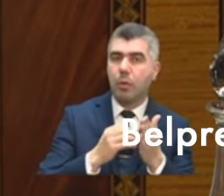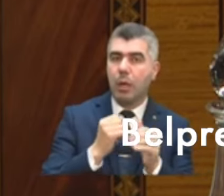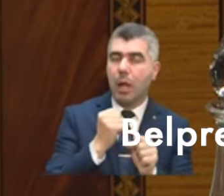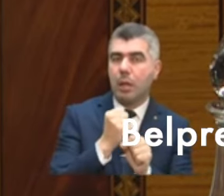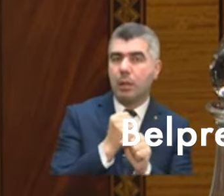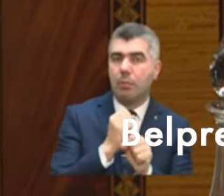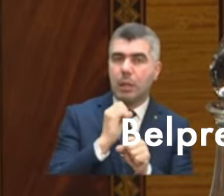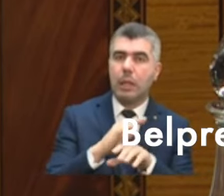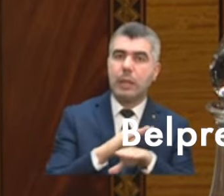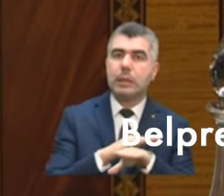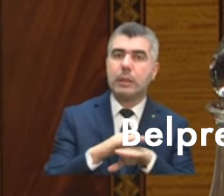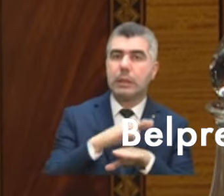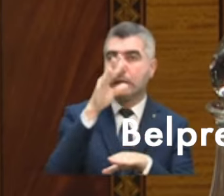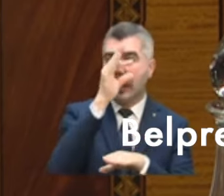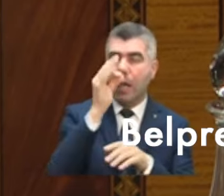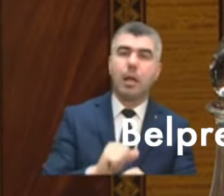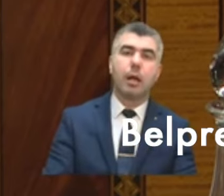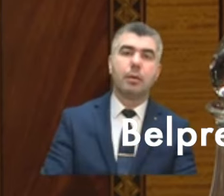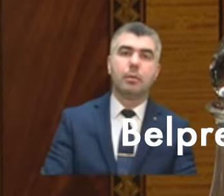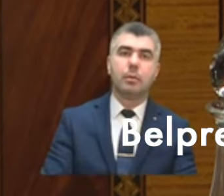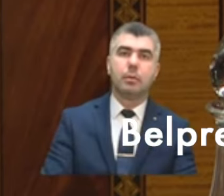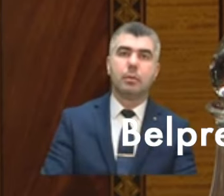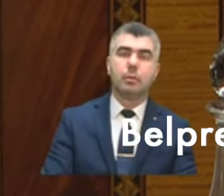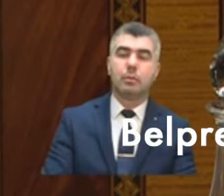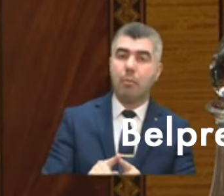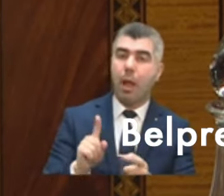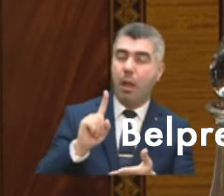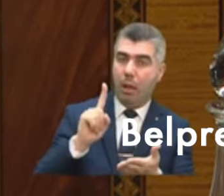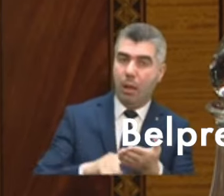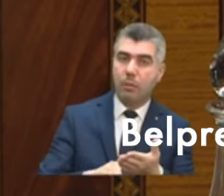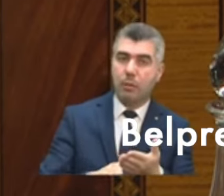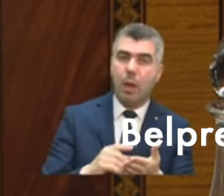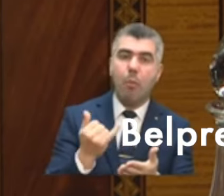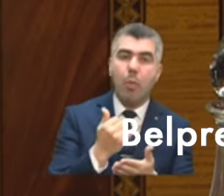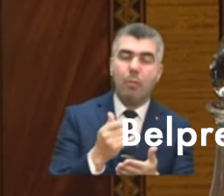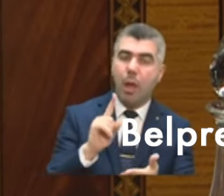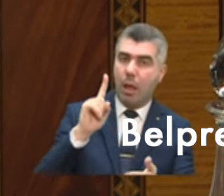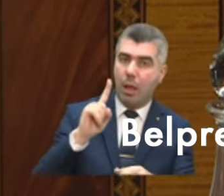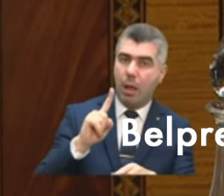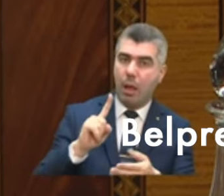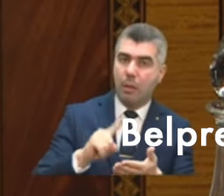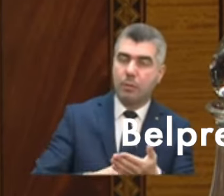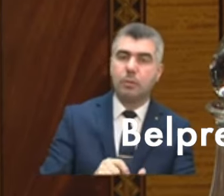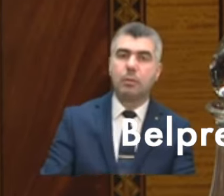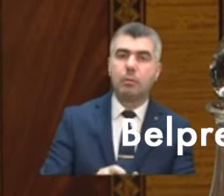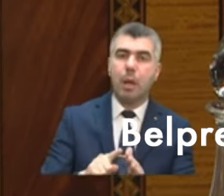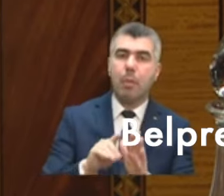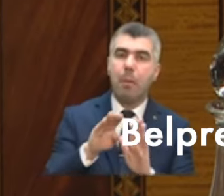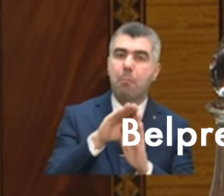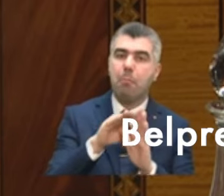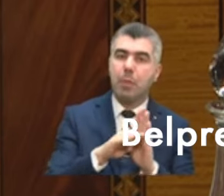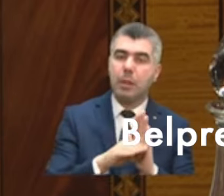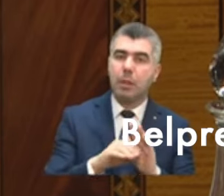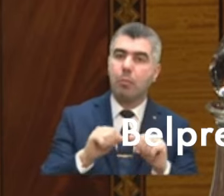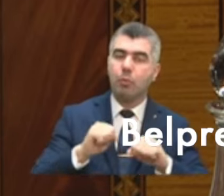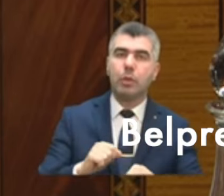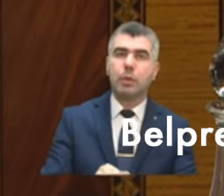العمل السياسي مما يتطلب تدخلا حازما من مكتب